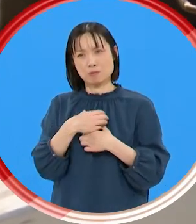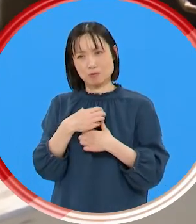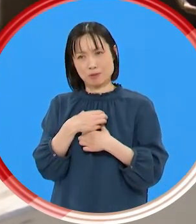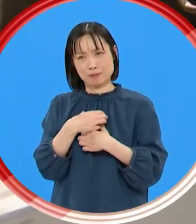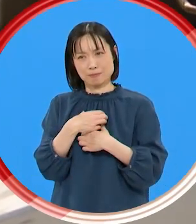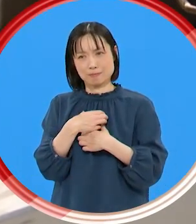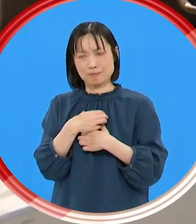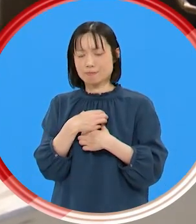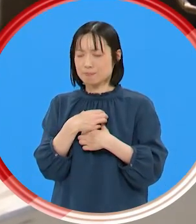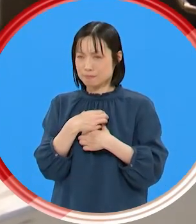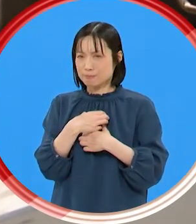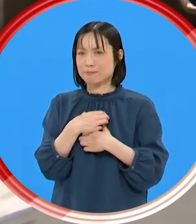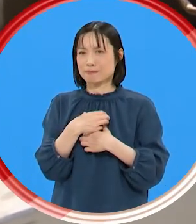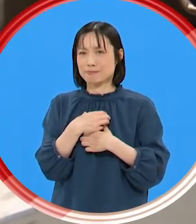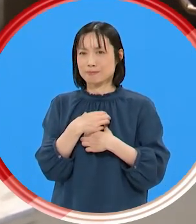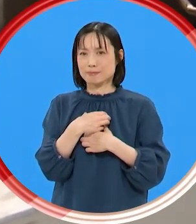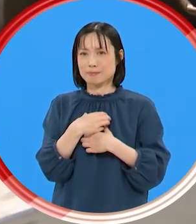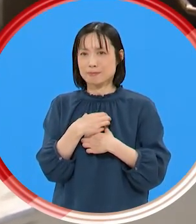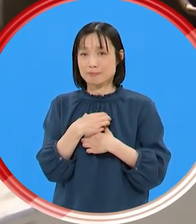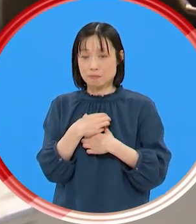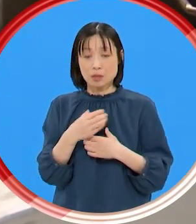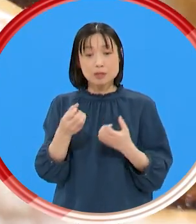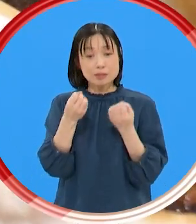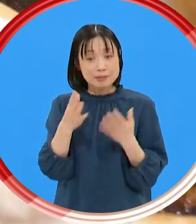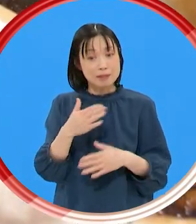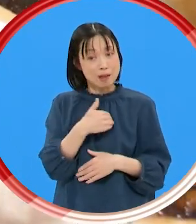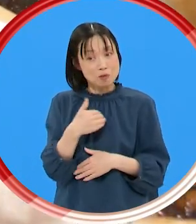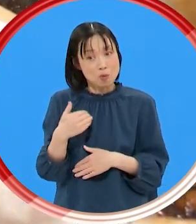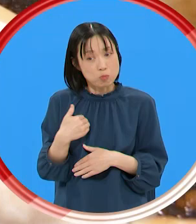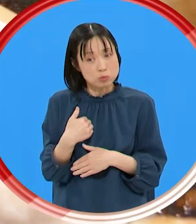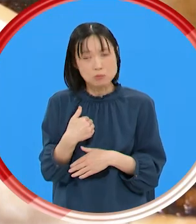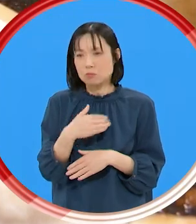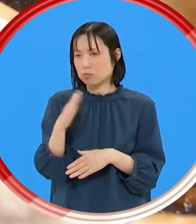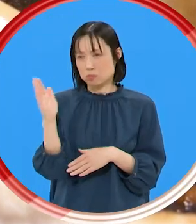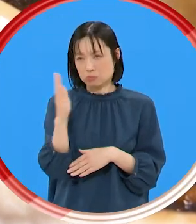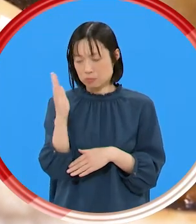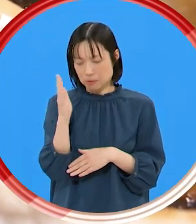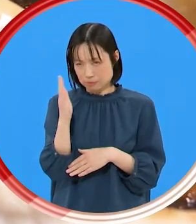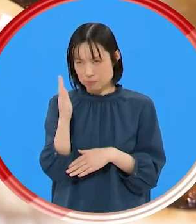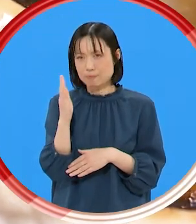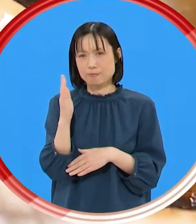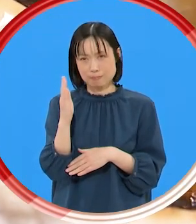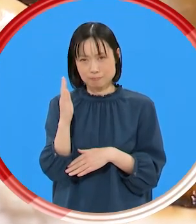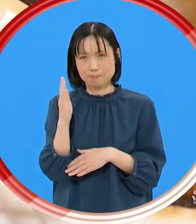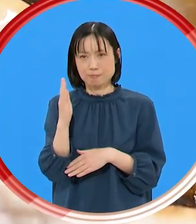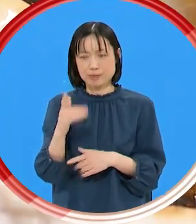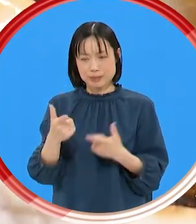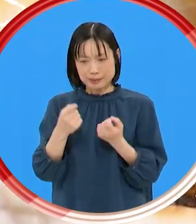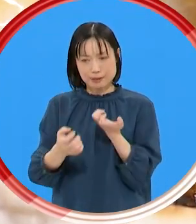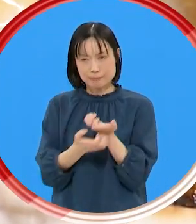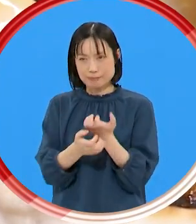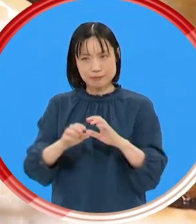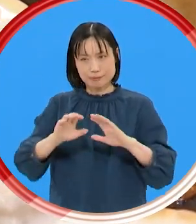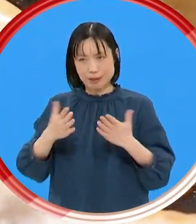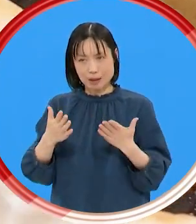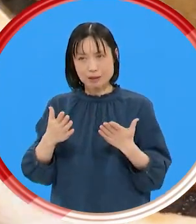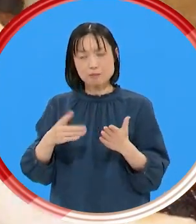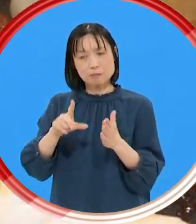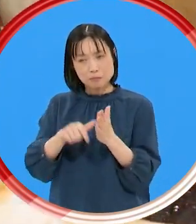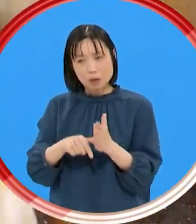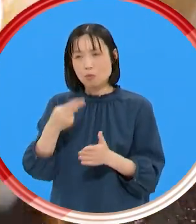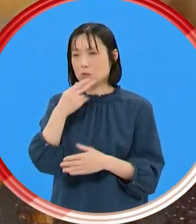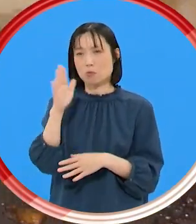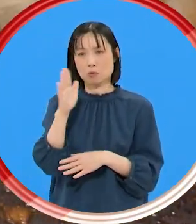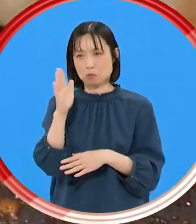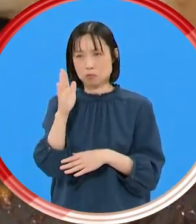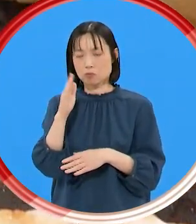低温調理したものはリスクが高くなります。新鮮だから大丈夫ということはありません。しっかり加熱していないものは食